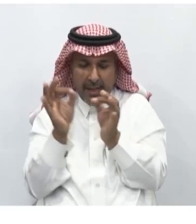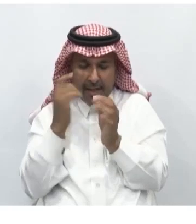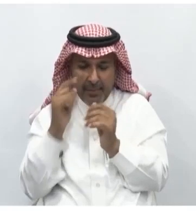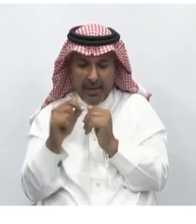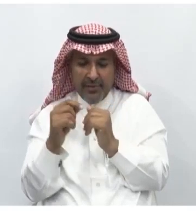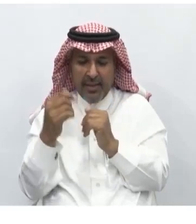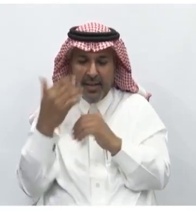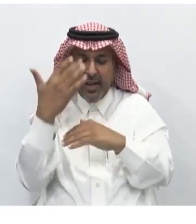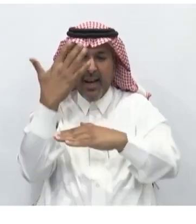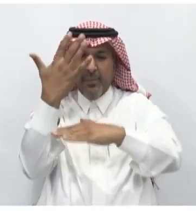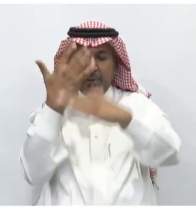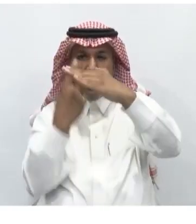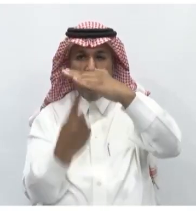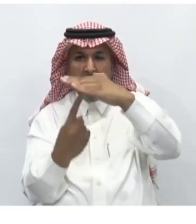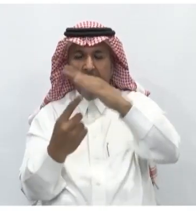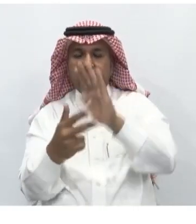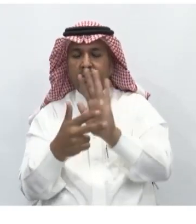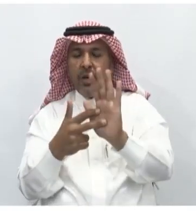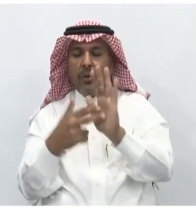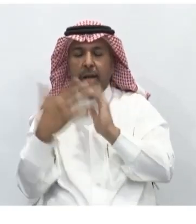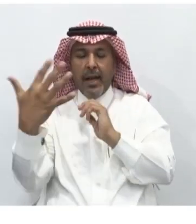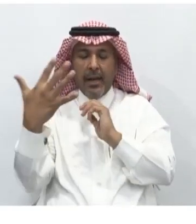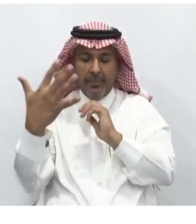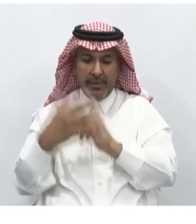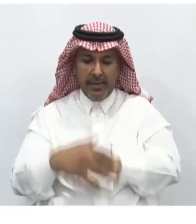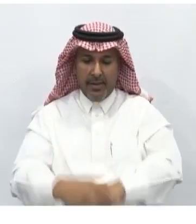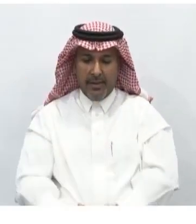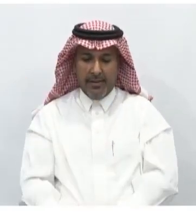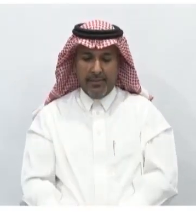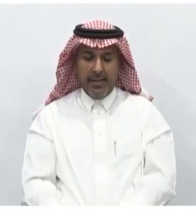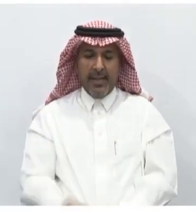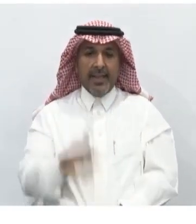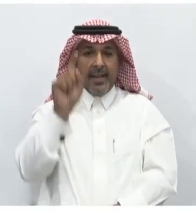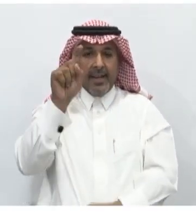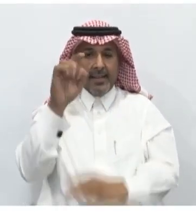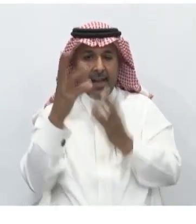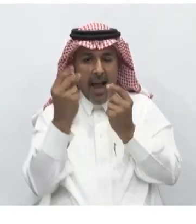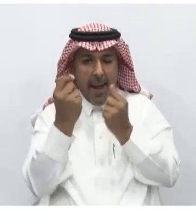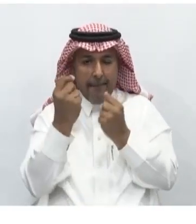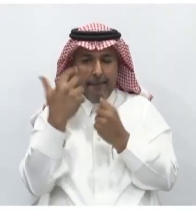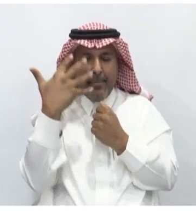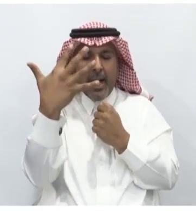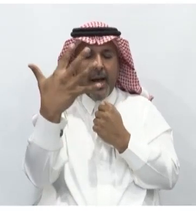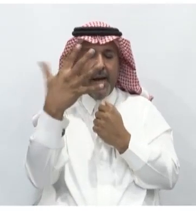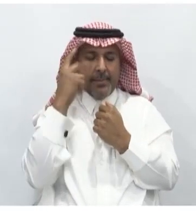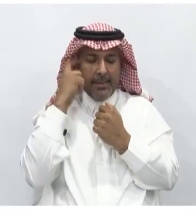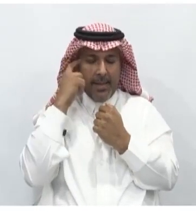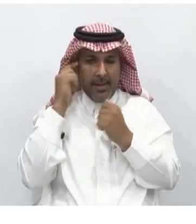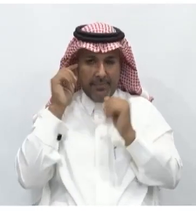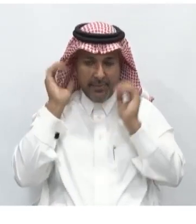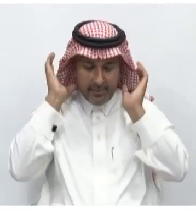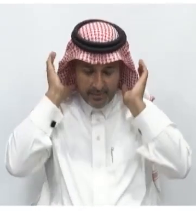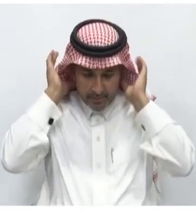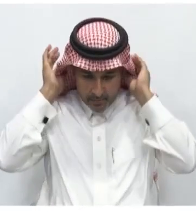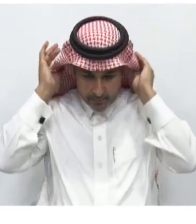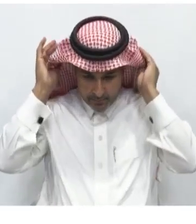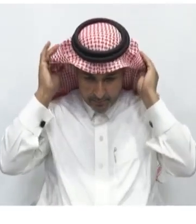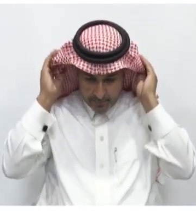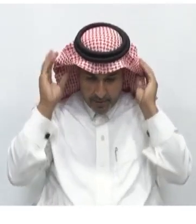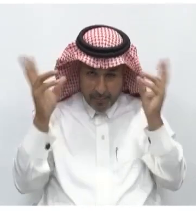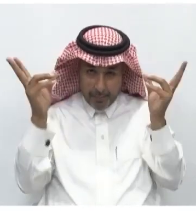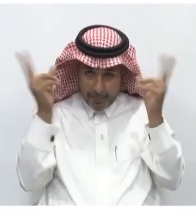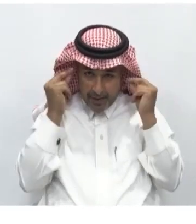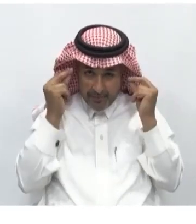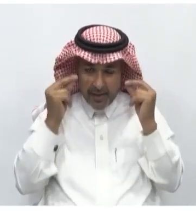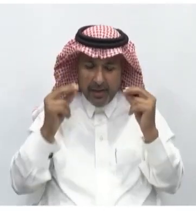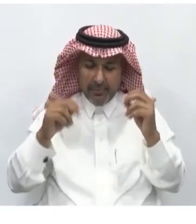إذاً 5. إذاً X ستكون 5. إذاً صيغة الملح المائي سنقوم